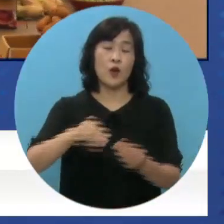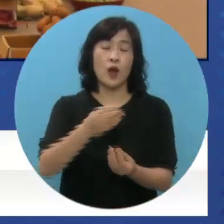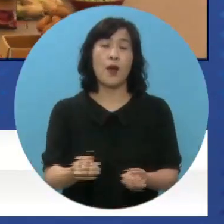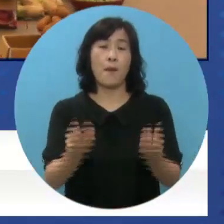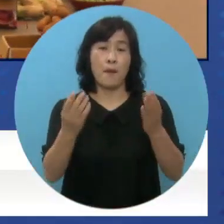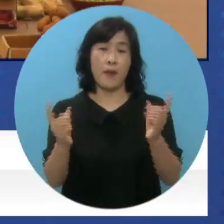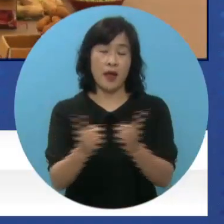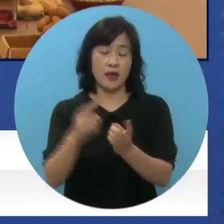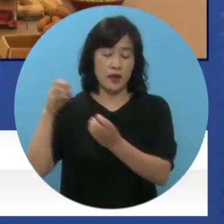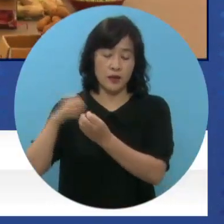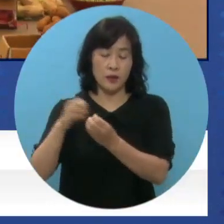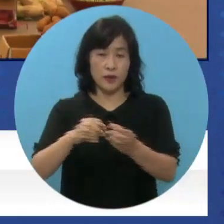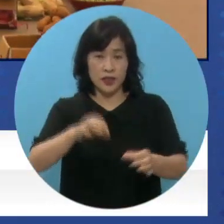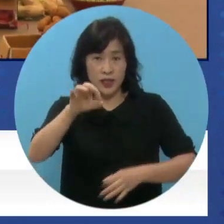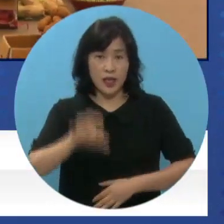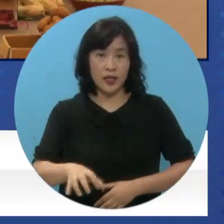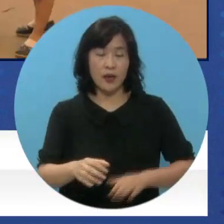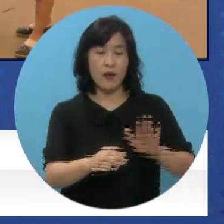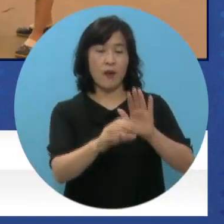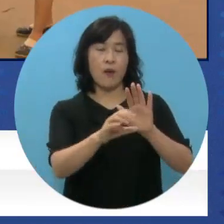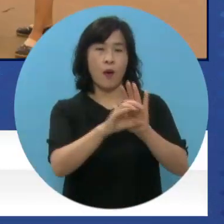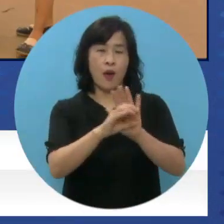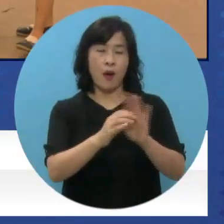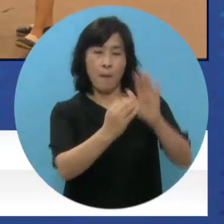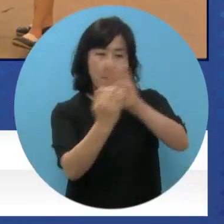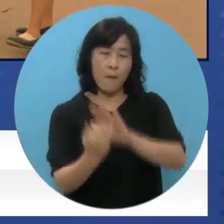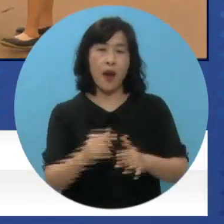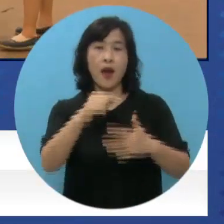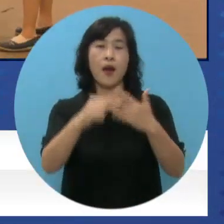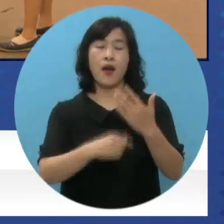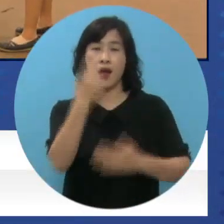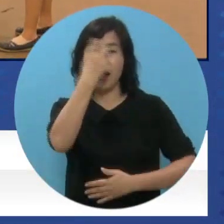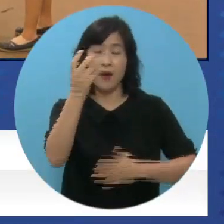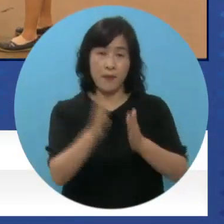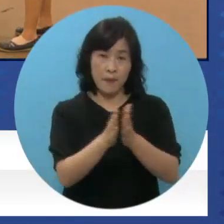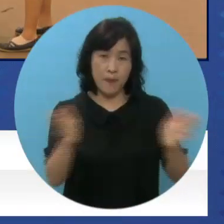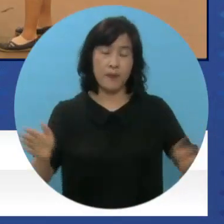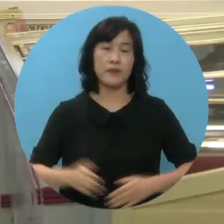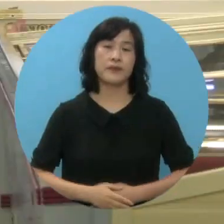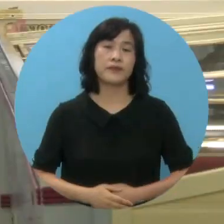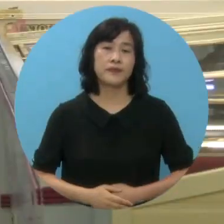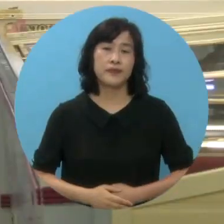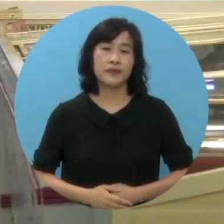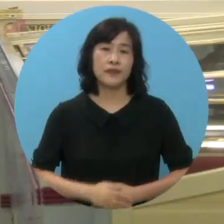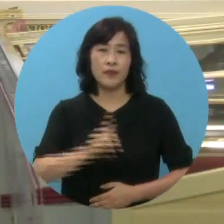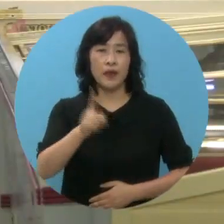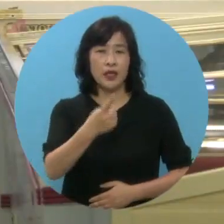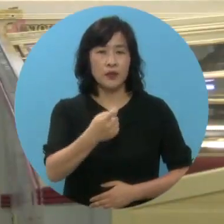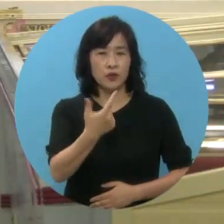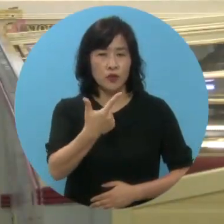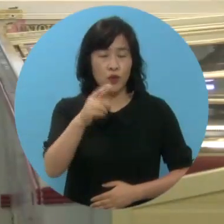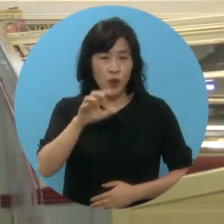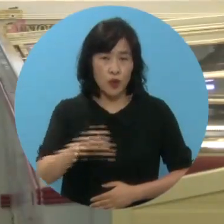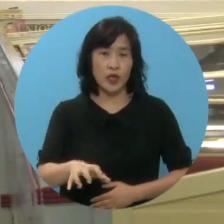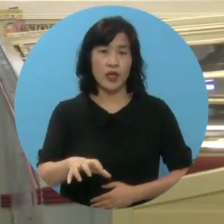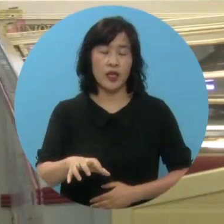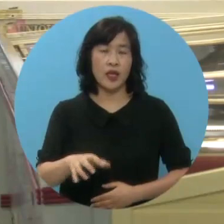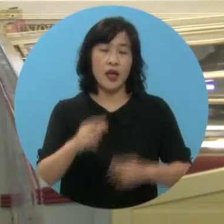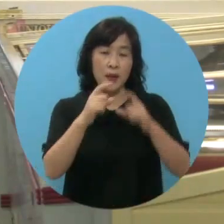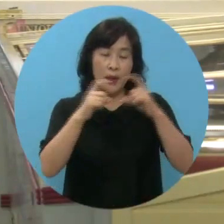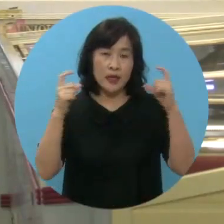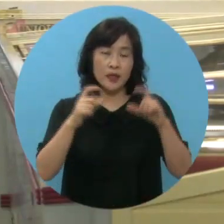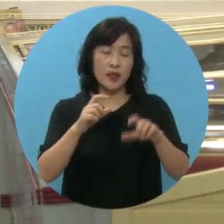전남도가 추석을 맞아 전통시장에 코로나19 방역 실태 점검에 나섰습니다. 도는 116개